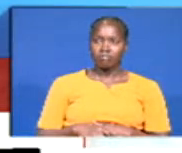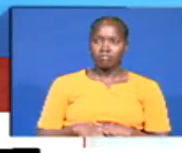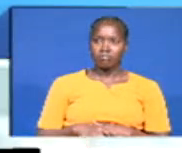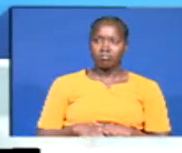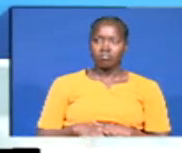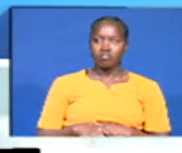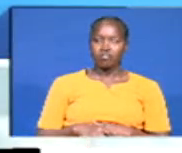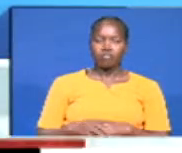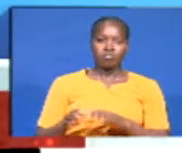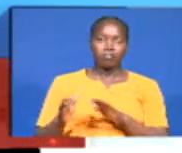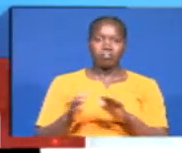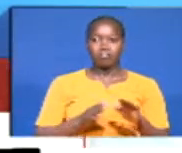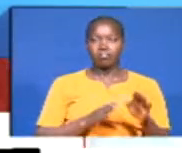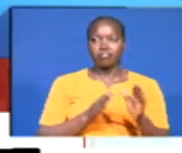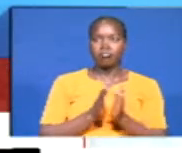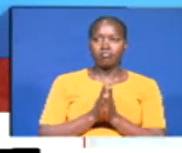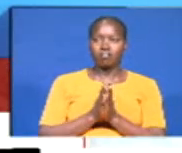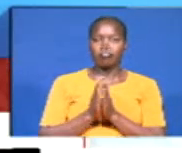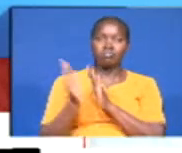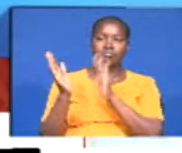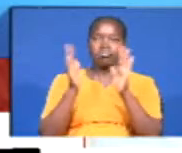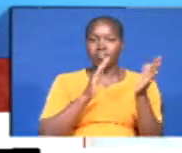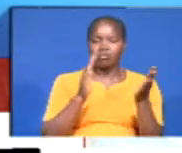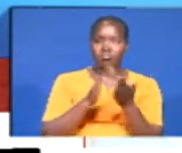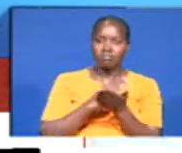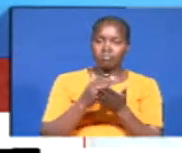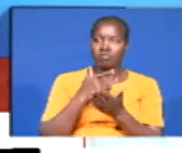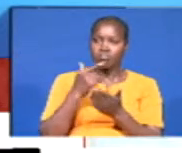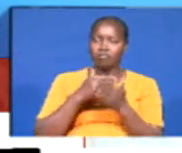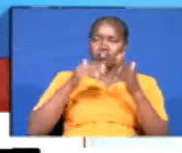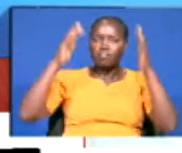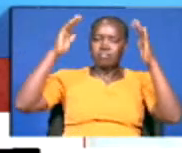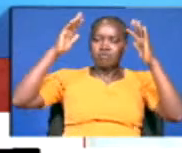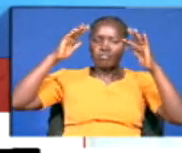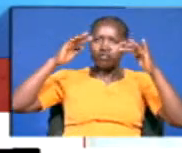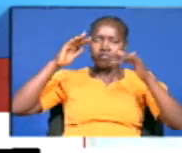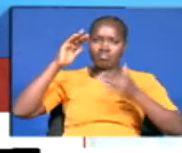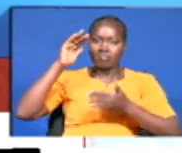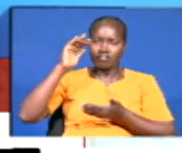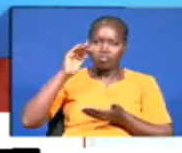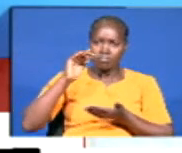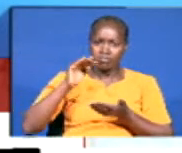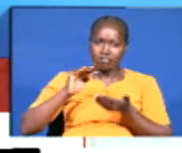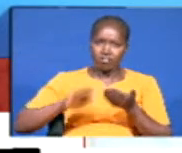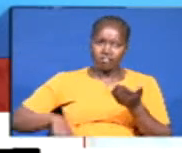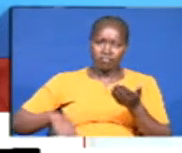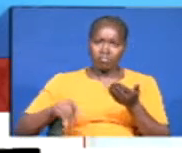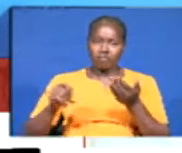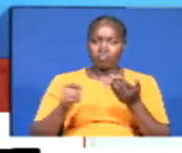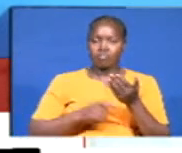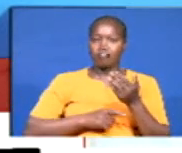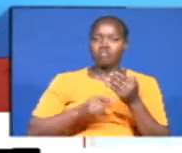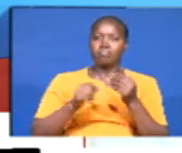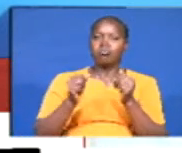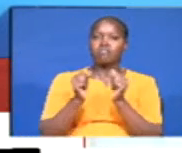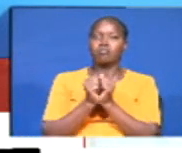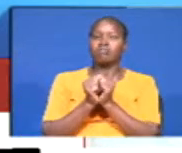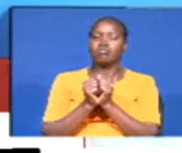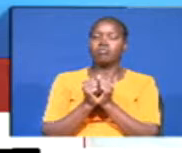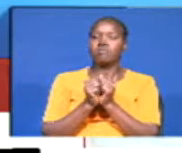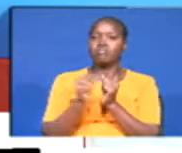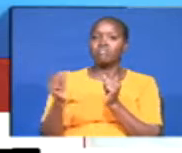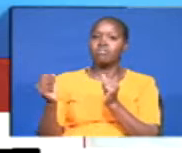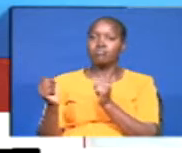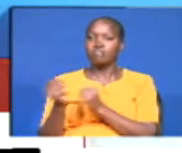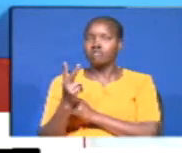Nayo idara ya utabiri wa hali ya hewa imesema mvua itapungua na kuchelewa katika miezi ya Oktoba, Novemba na Disemba. Idara